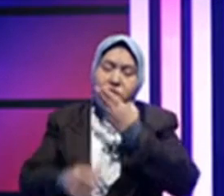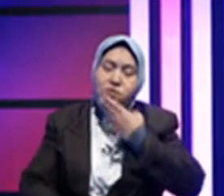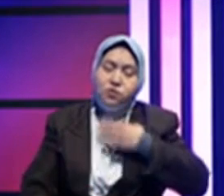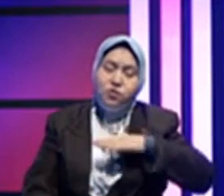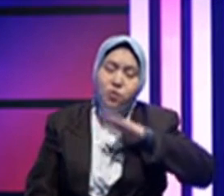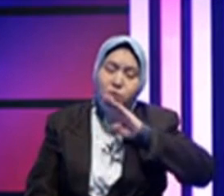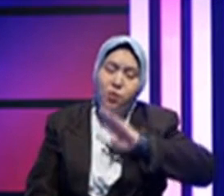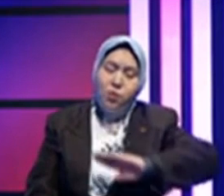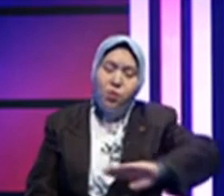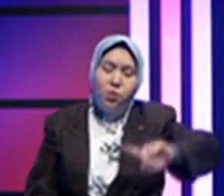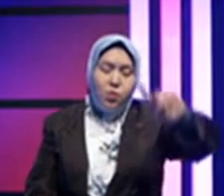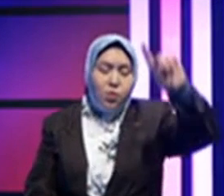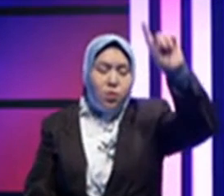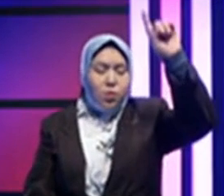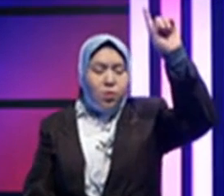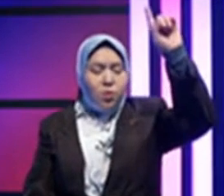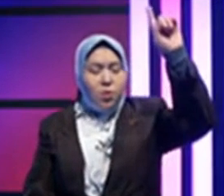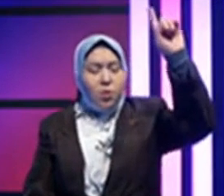تشكرون.